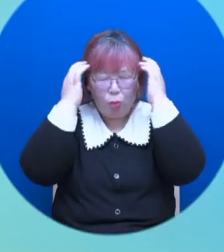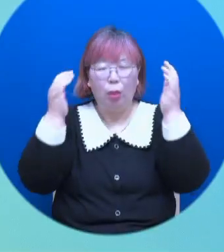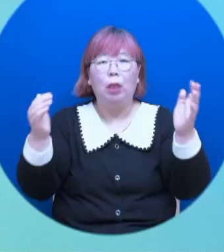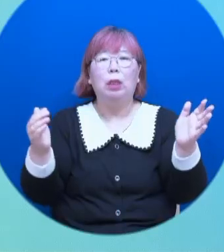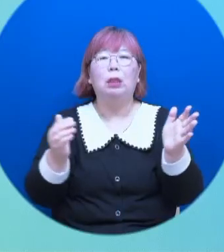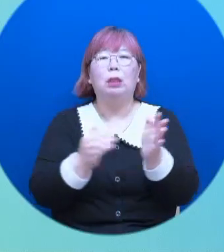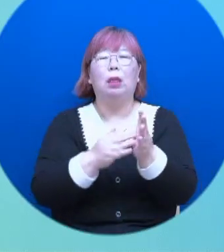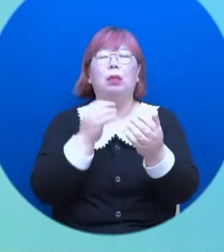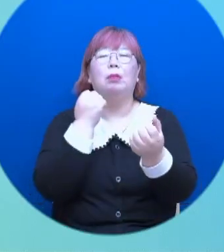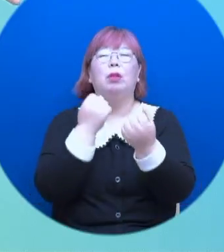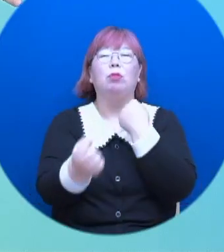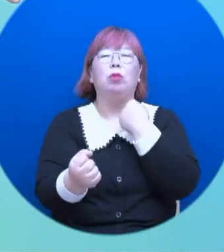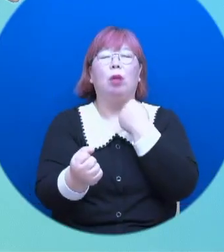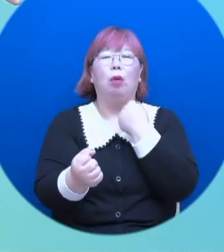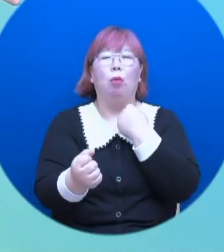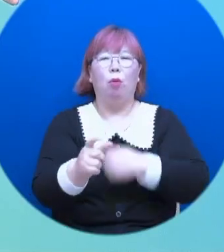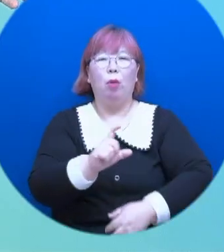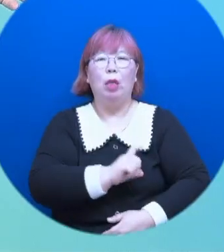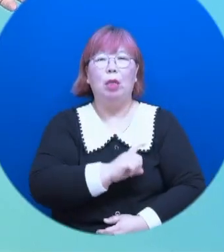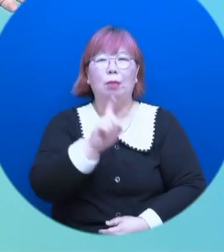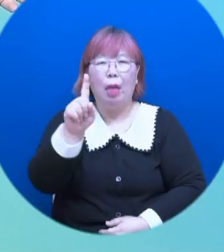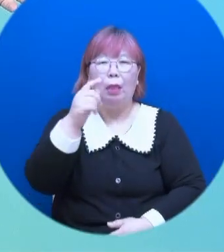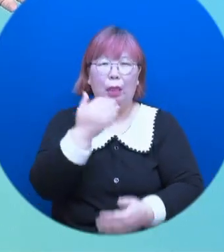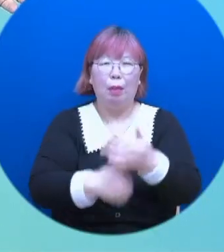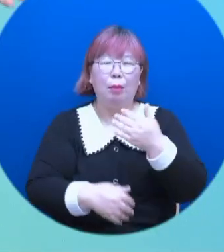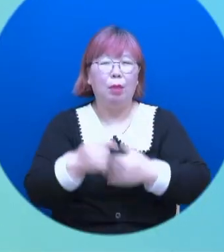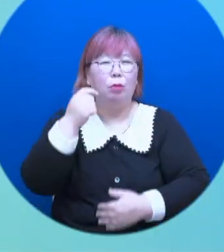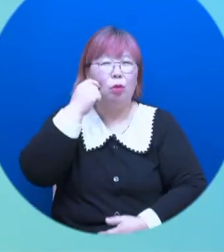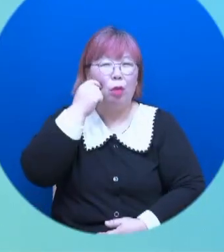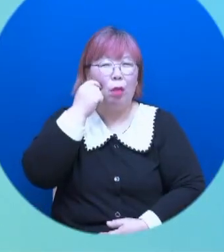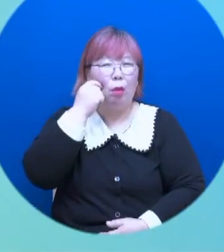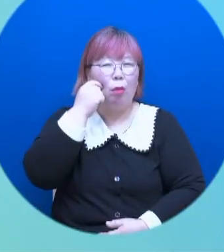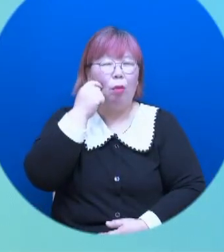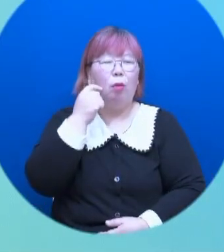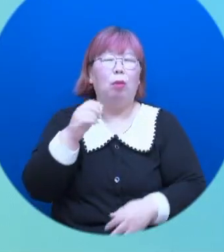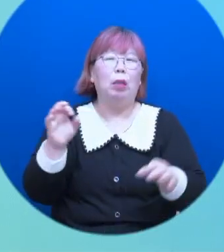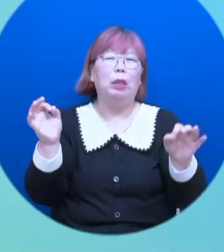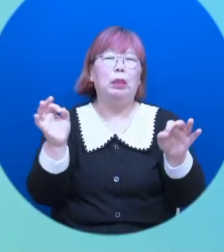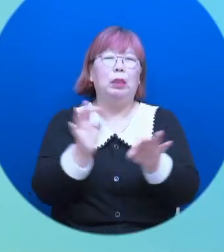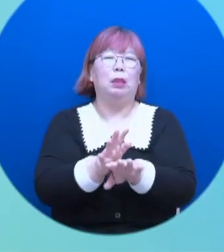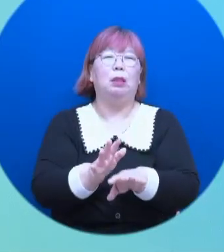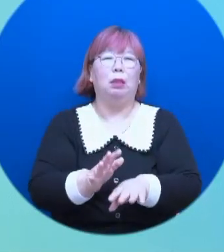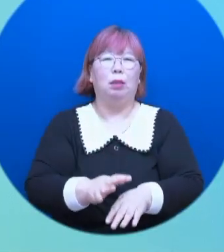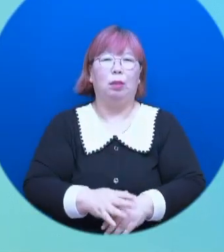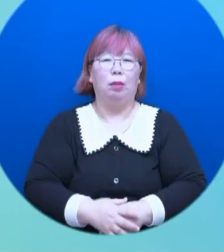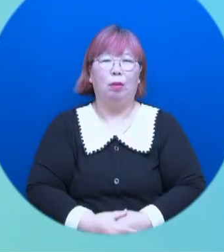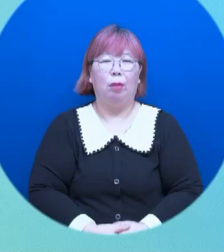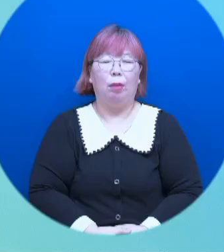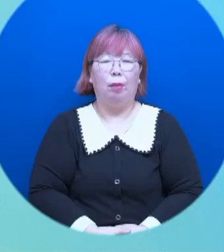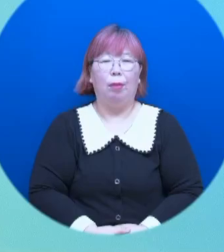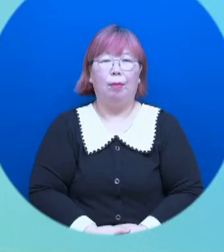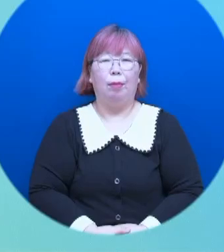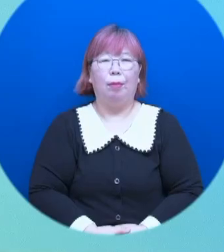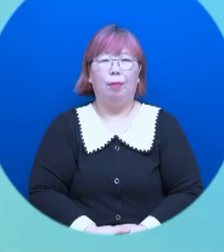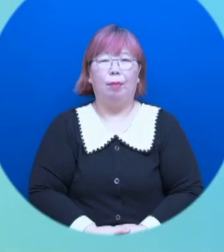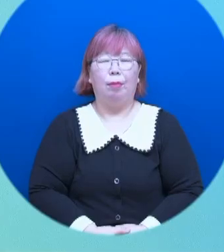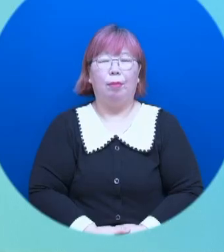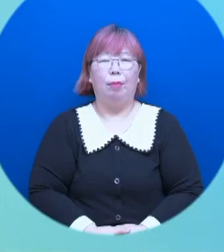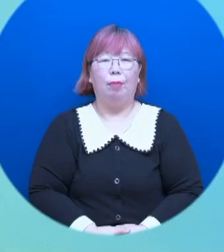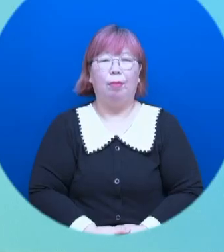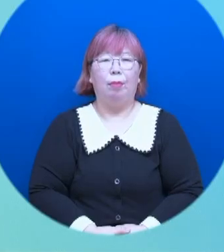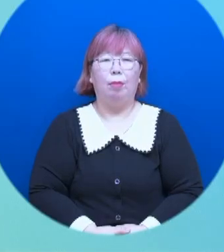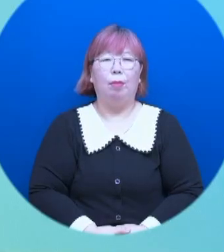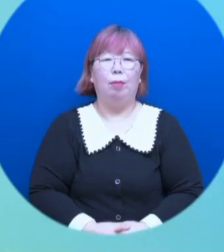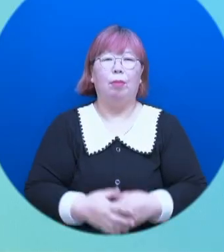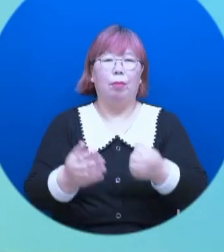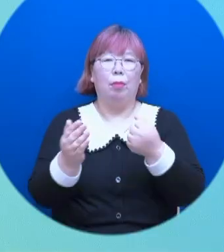불구하고 이름 하나 남기지 못하고 그렇게 사라지셨구나. 그러면 그렇기